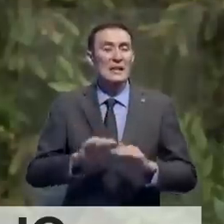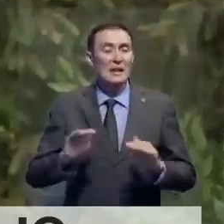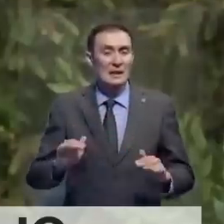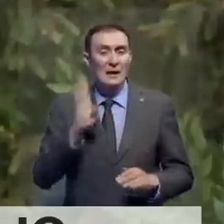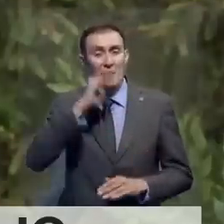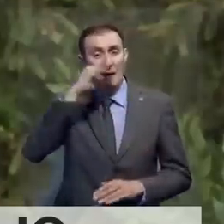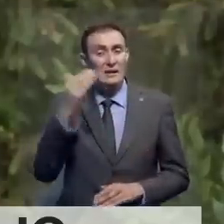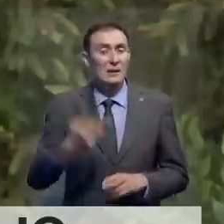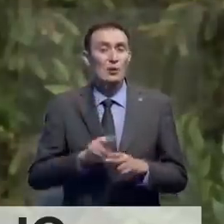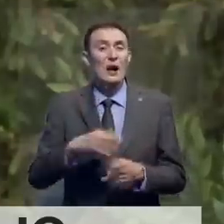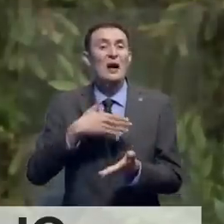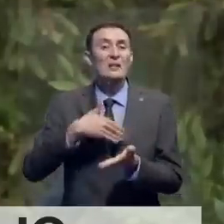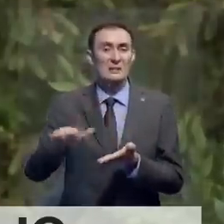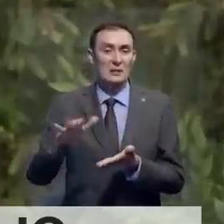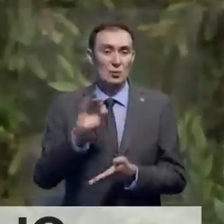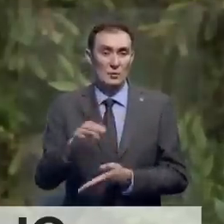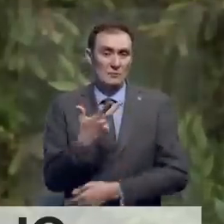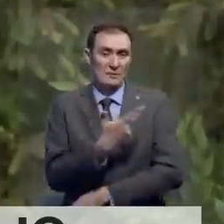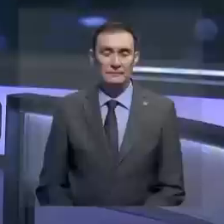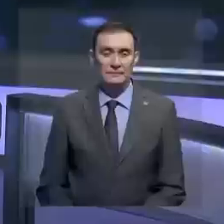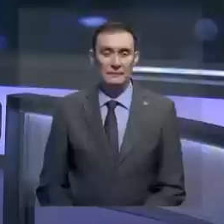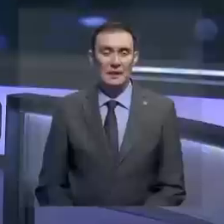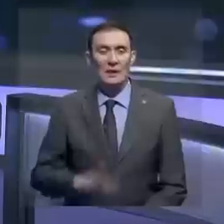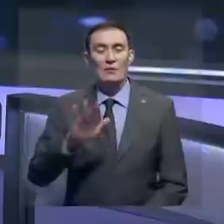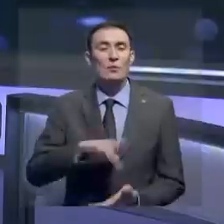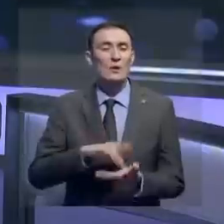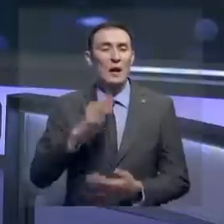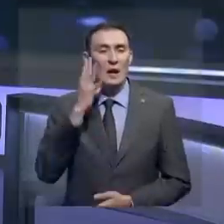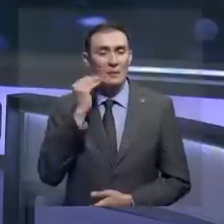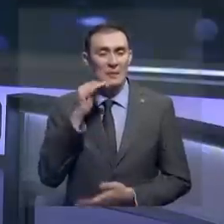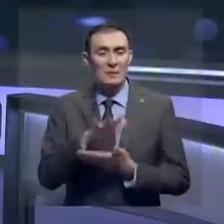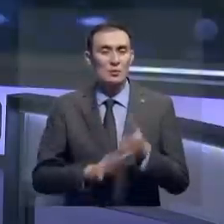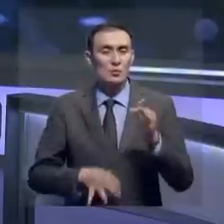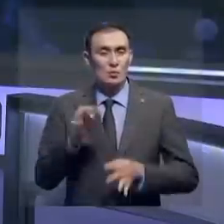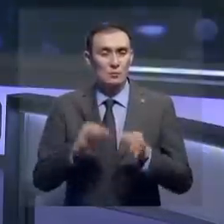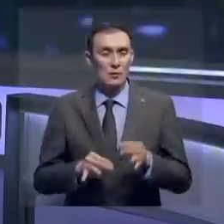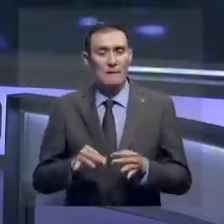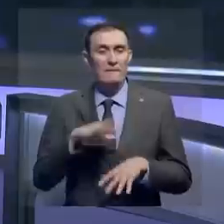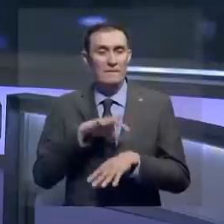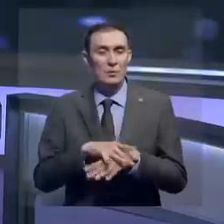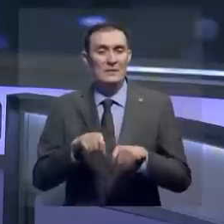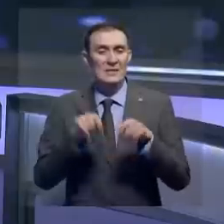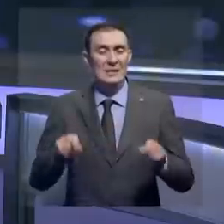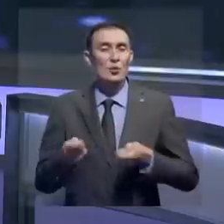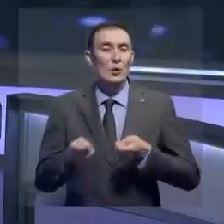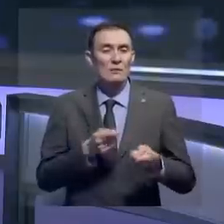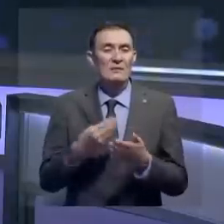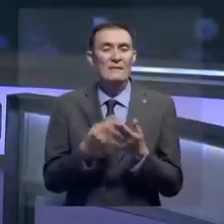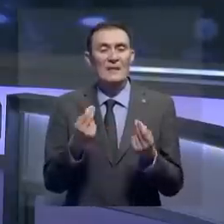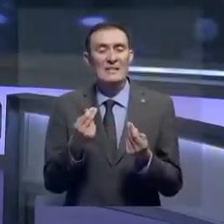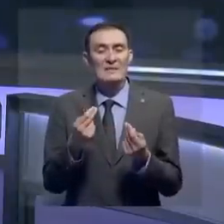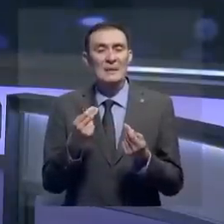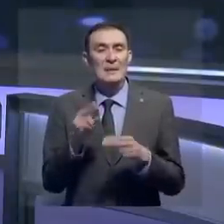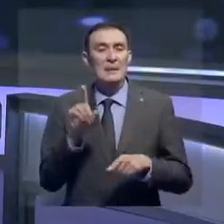родители которых отказались от профилактических прививок в Алматы продолжается судебное разбирательство по факту создания и